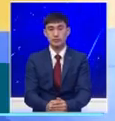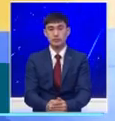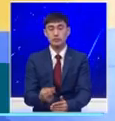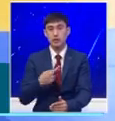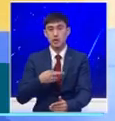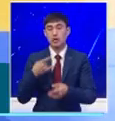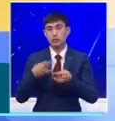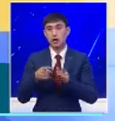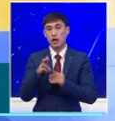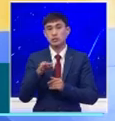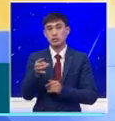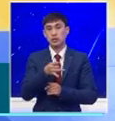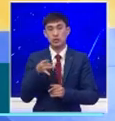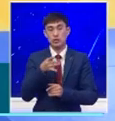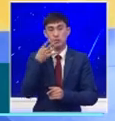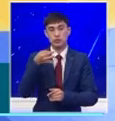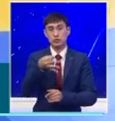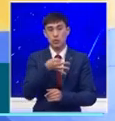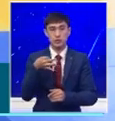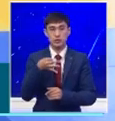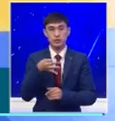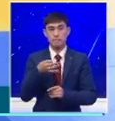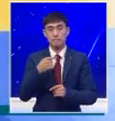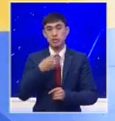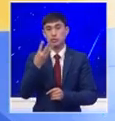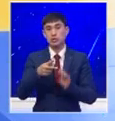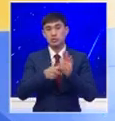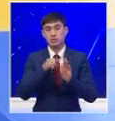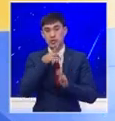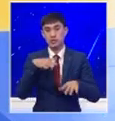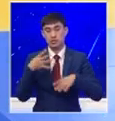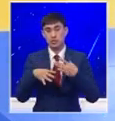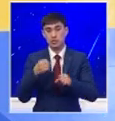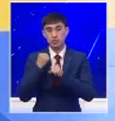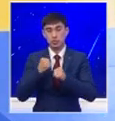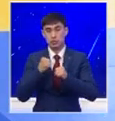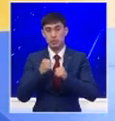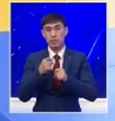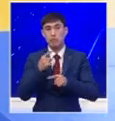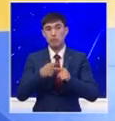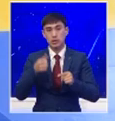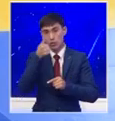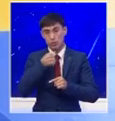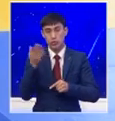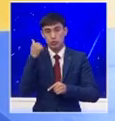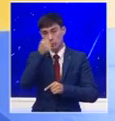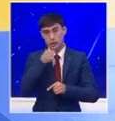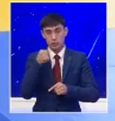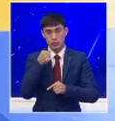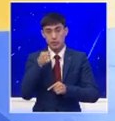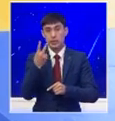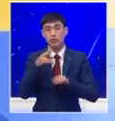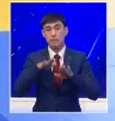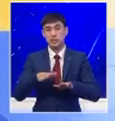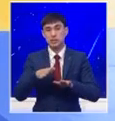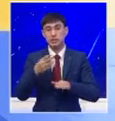Я родом из Карасайского района Алматинской области. Мне 47 лет. Занимаюсь этим видом спорта уже полтора года. В прошлом году заняла второе